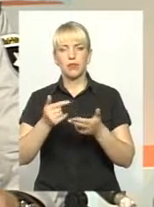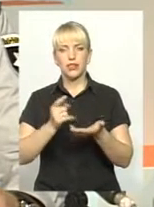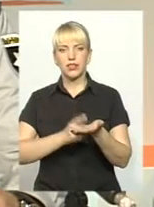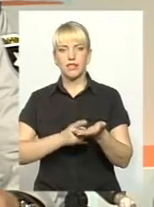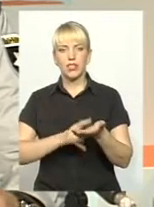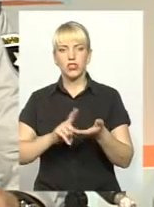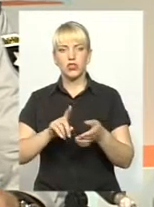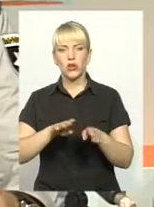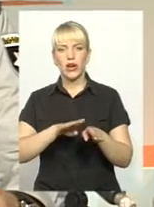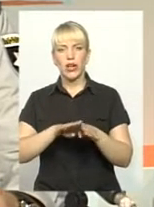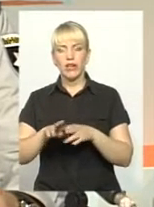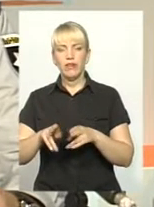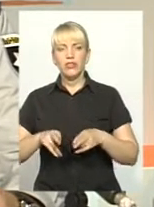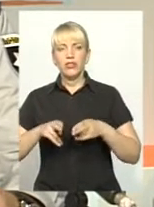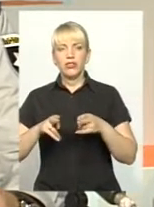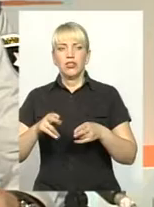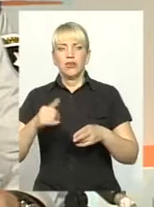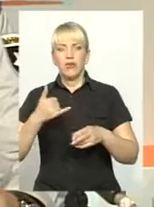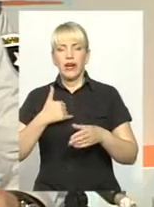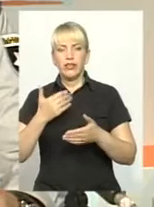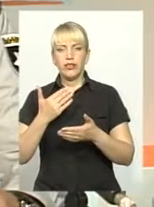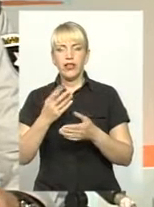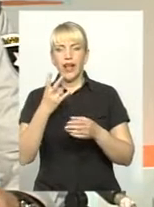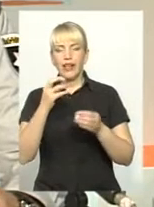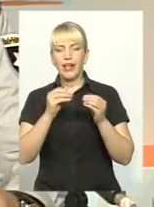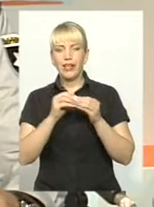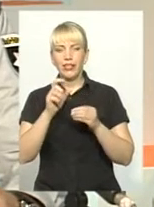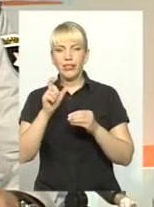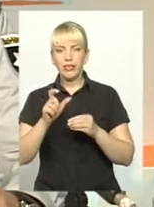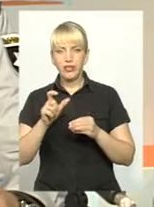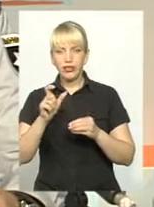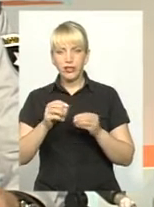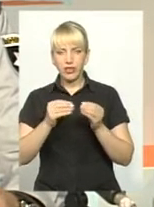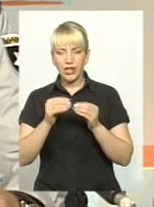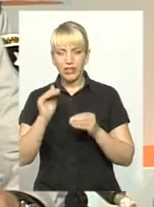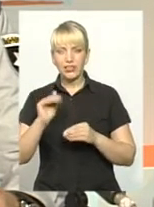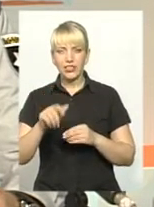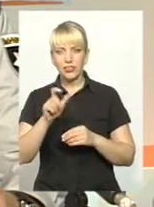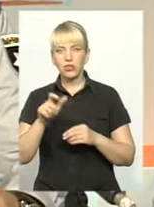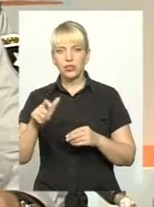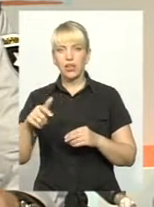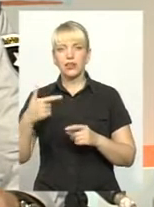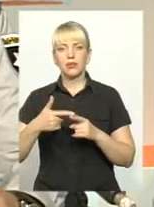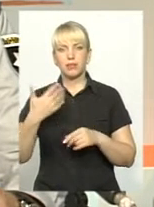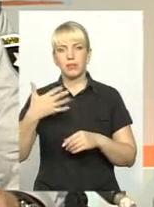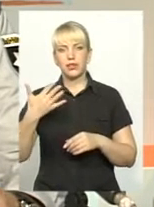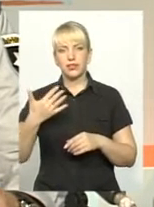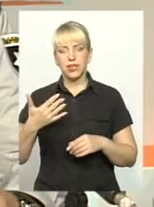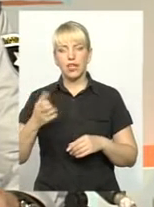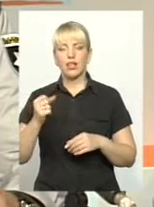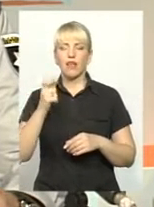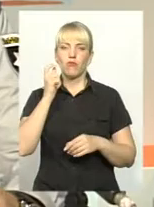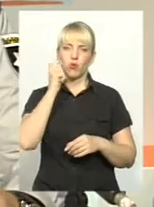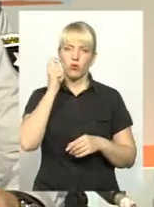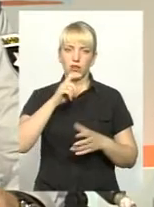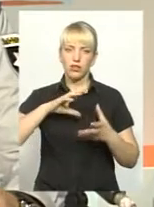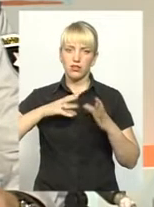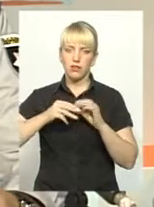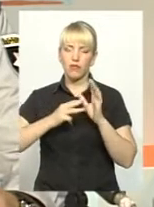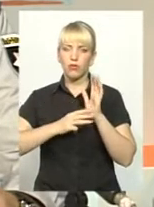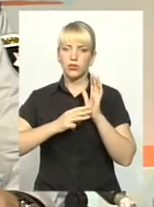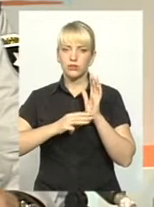тисяч населення складає в нас 50 злочинів, а по Україні цей показник складає більше 80 злочинів. Що стосується